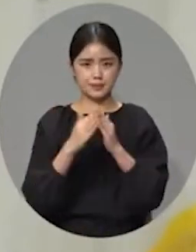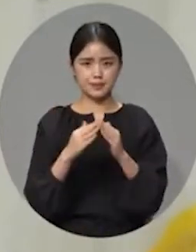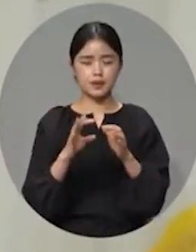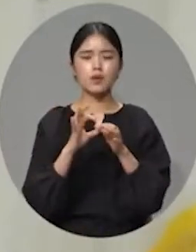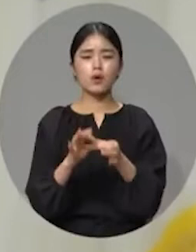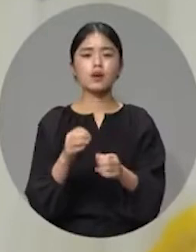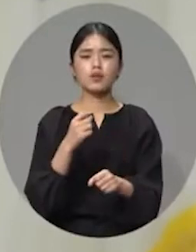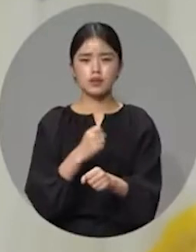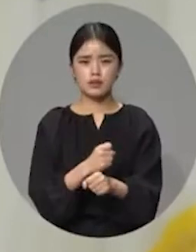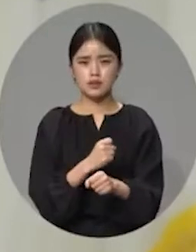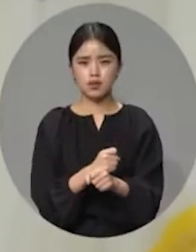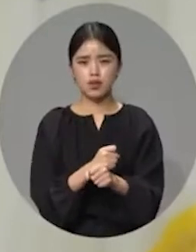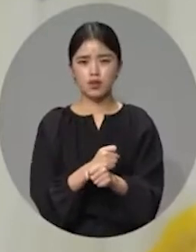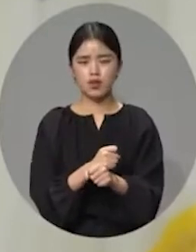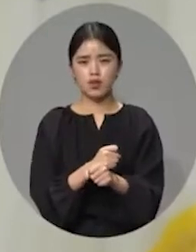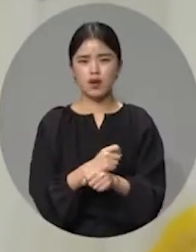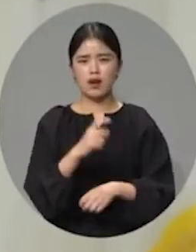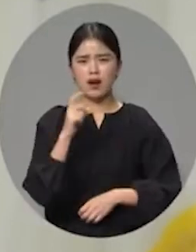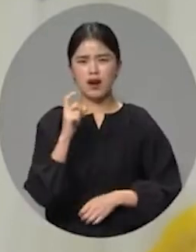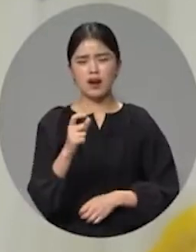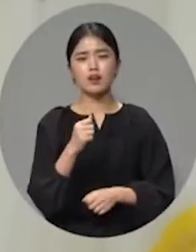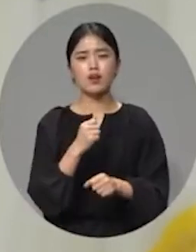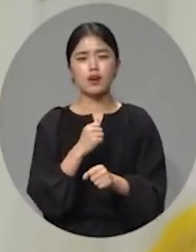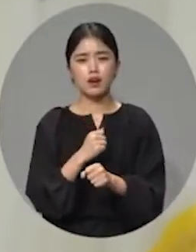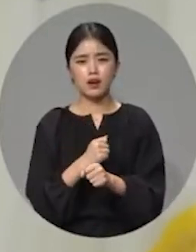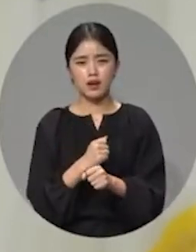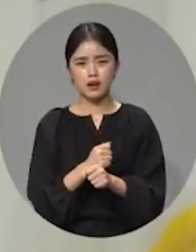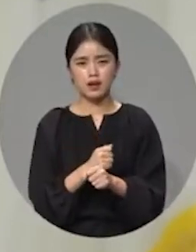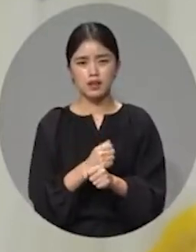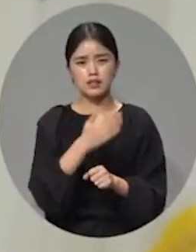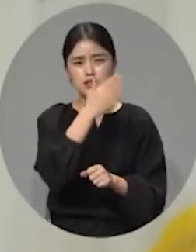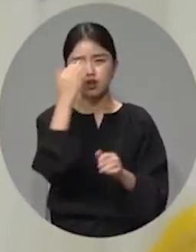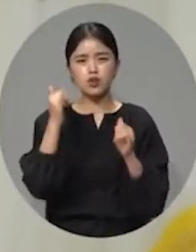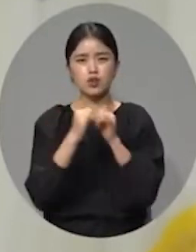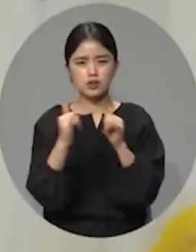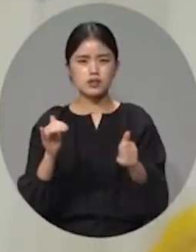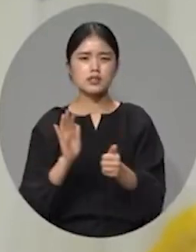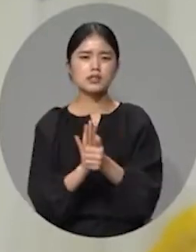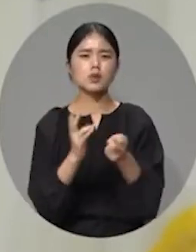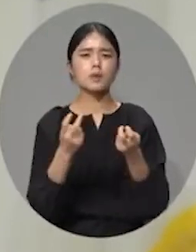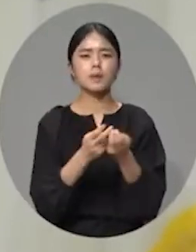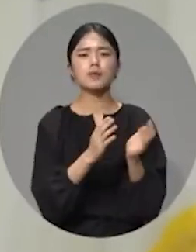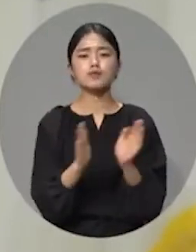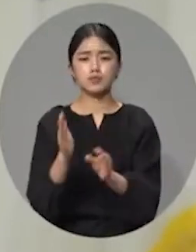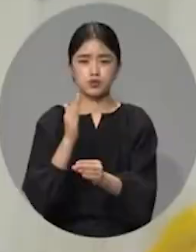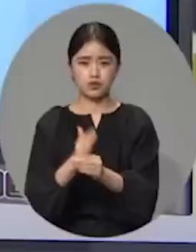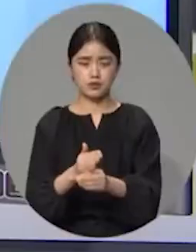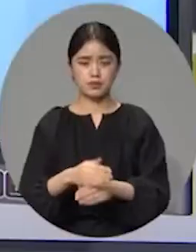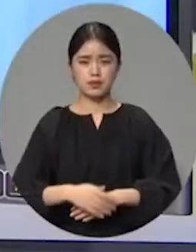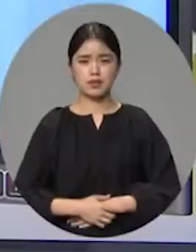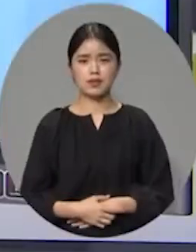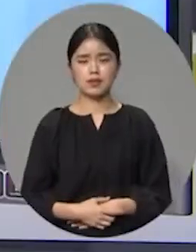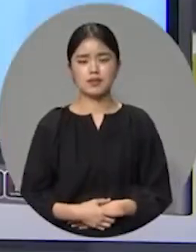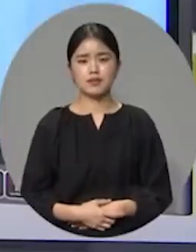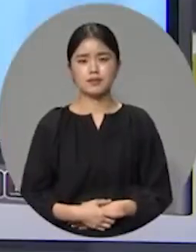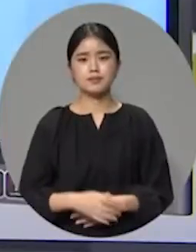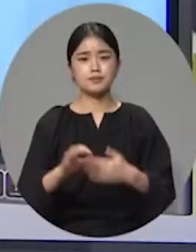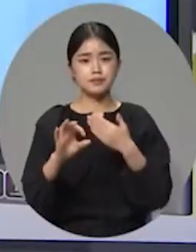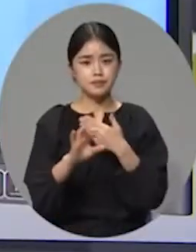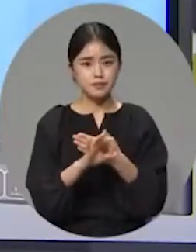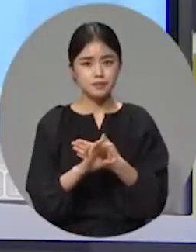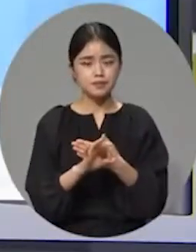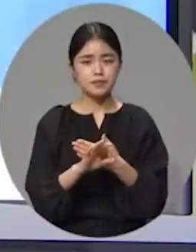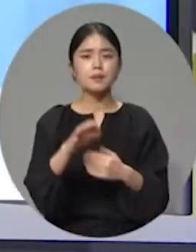관련해서 강력한 청년들을 위한 지원 대책을 준비 중에 있습니다. 네, 그러면